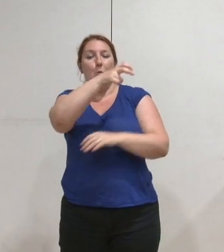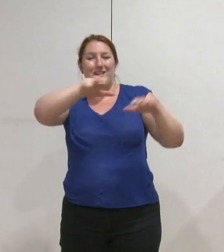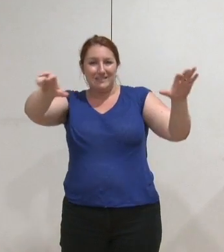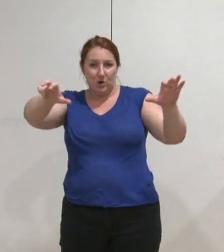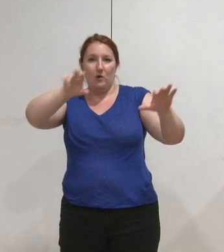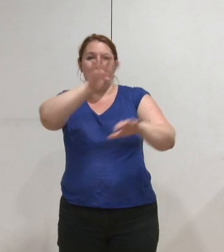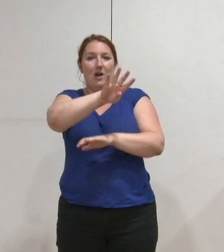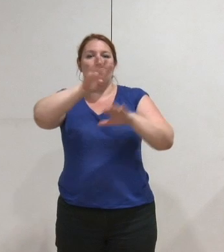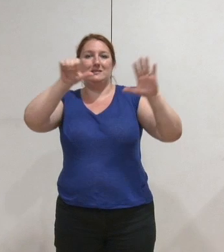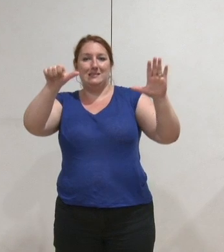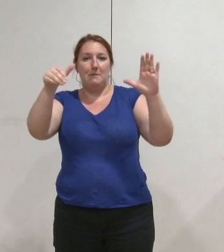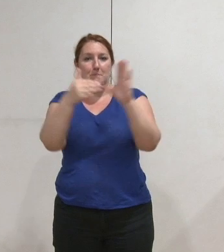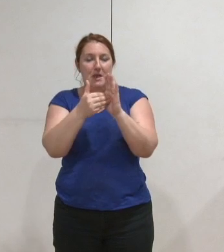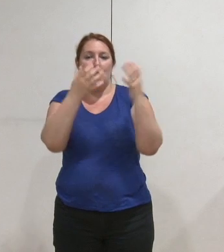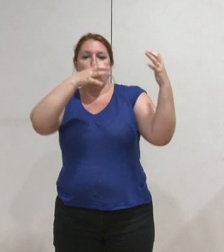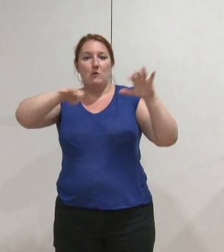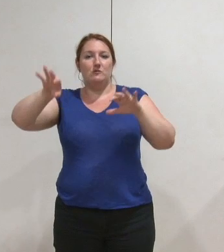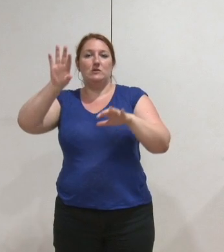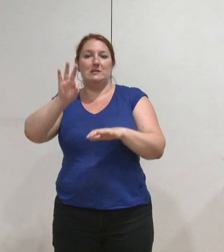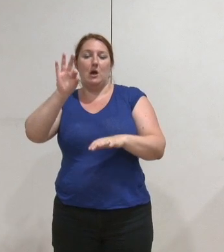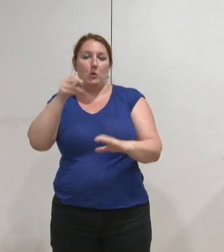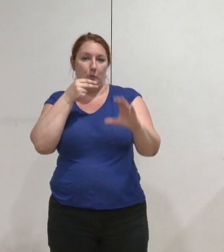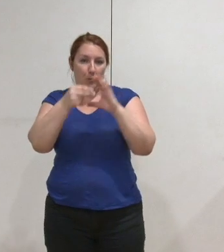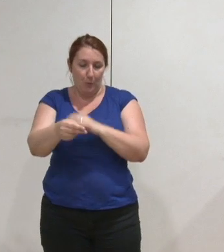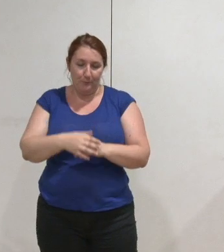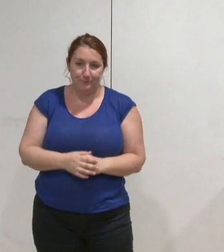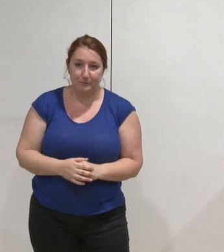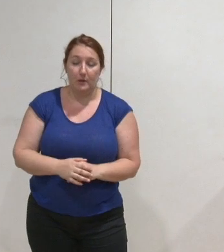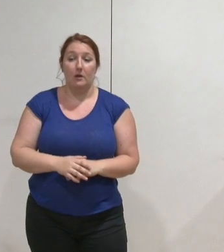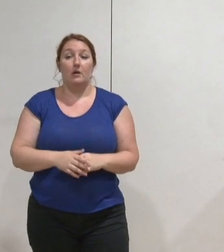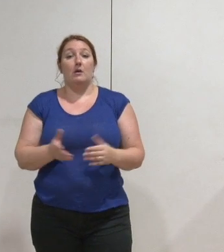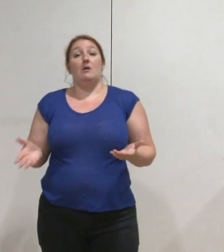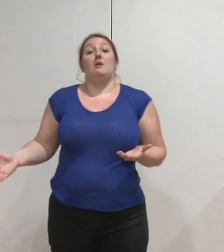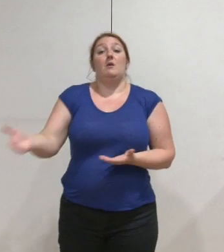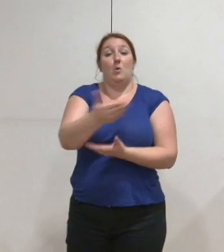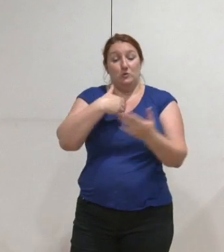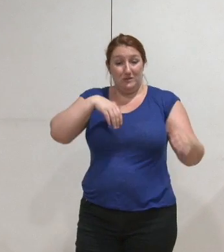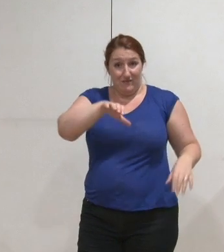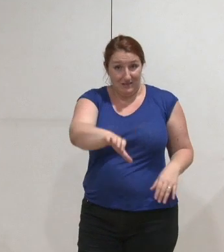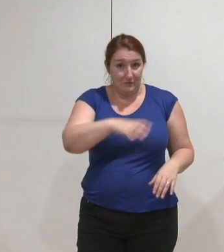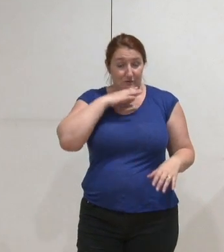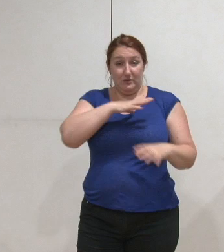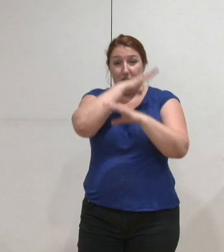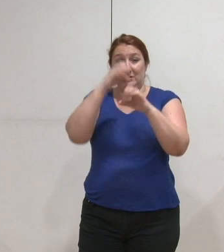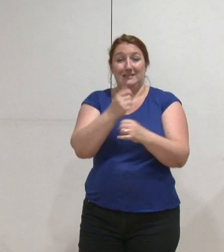€. concernant les ressources d'investissement elles elles englobent un emprunt de